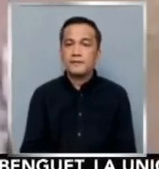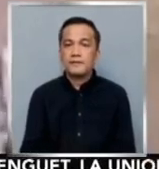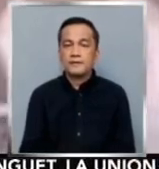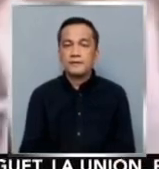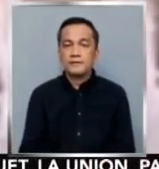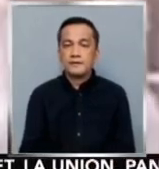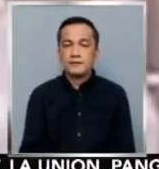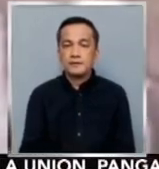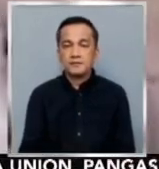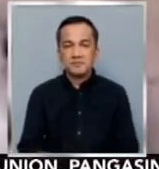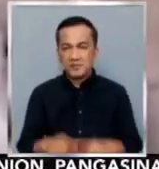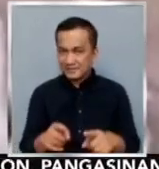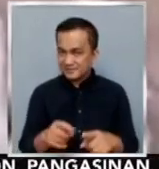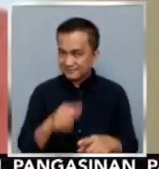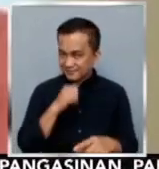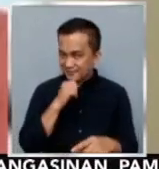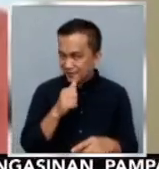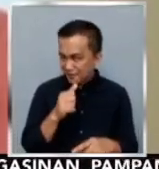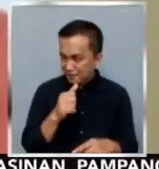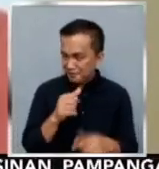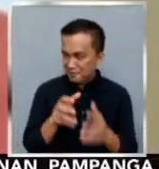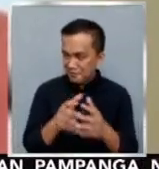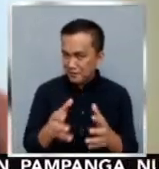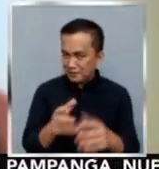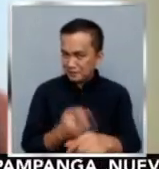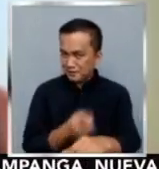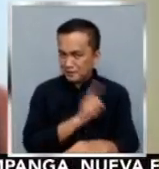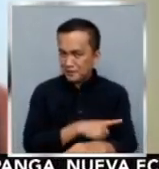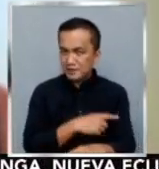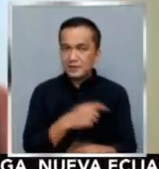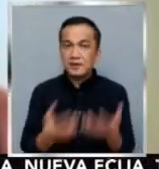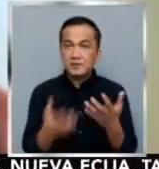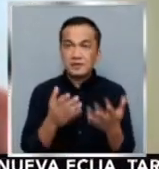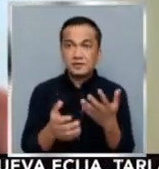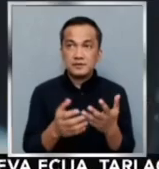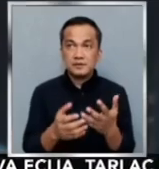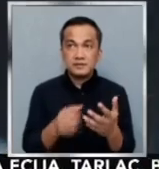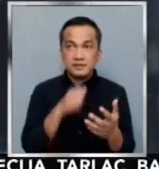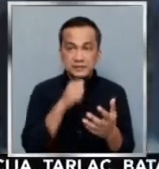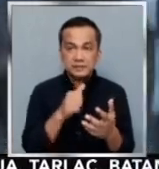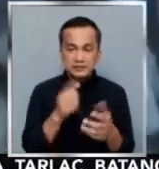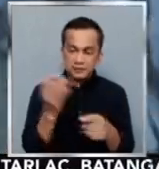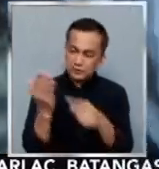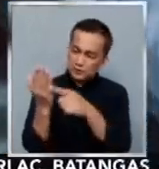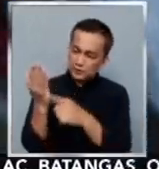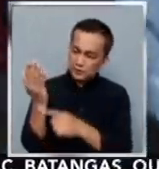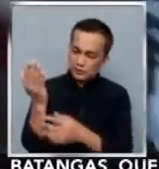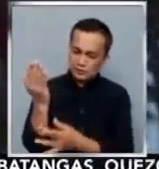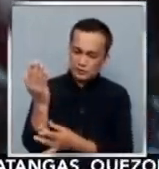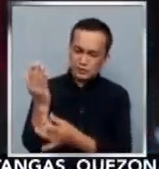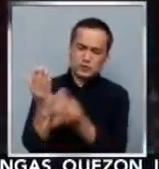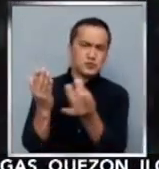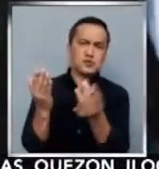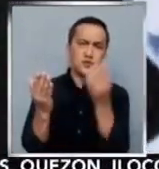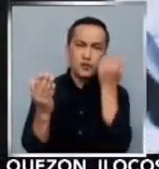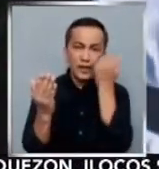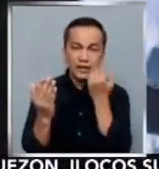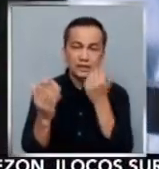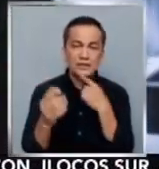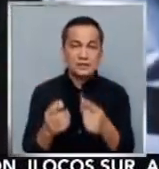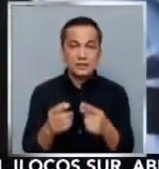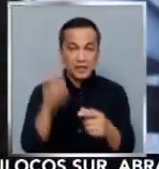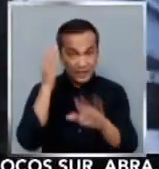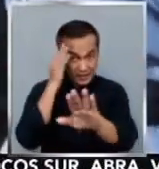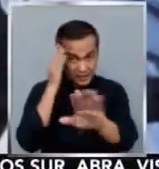pero hindi naman po gaano kalakas. Posible din na hindi masyadong matalim yung blade. Pero alam niyo ba na maging ang ilan nating mga